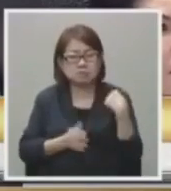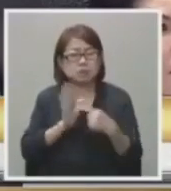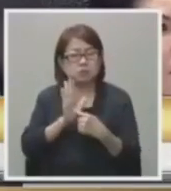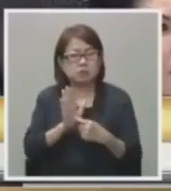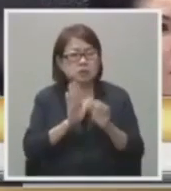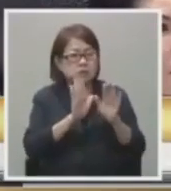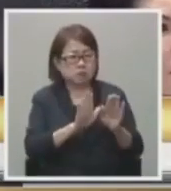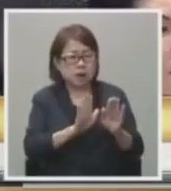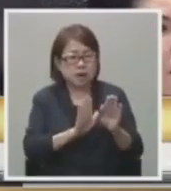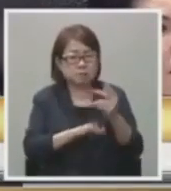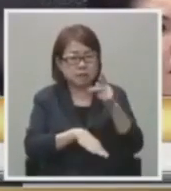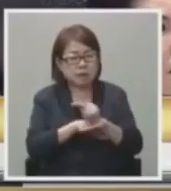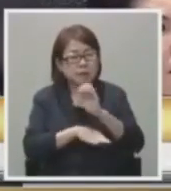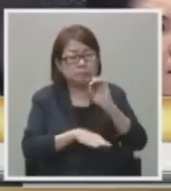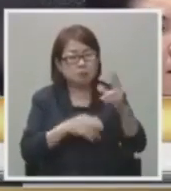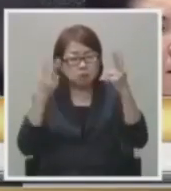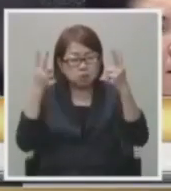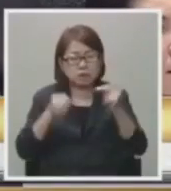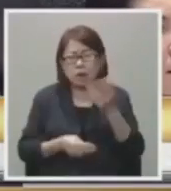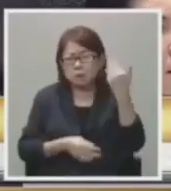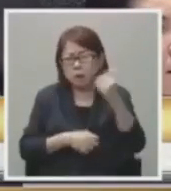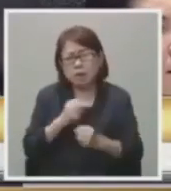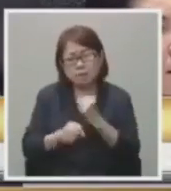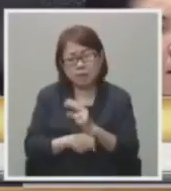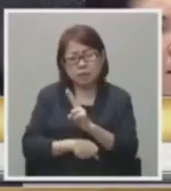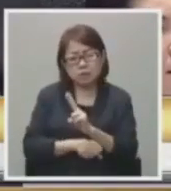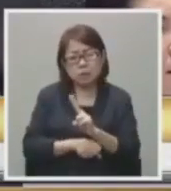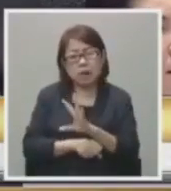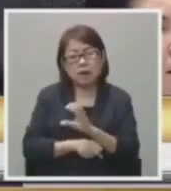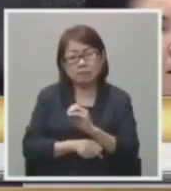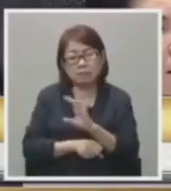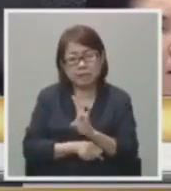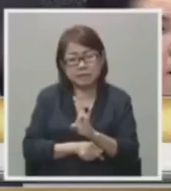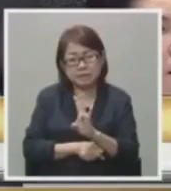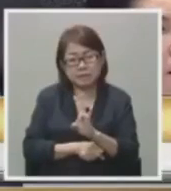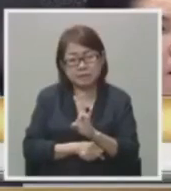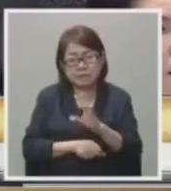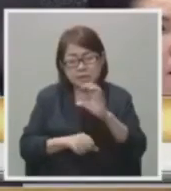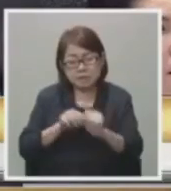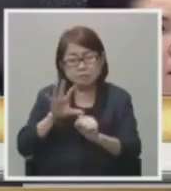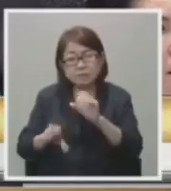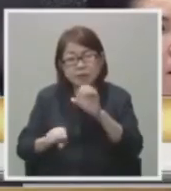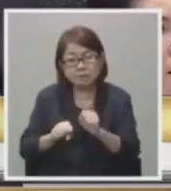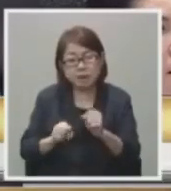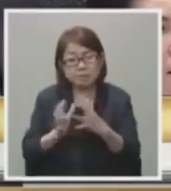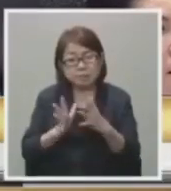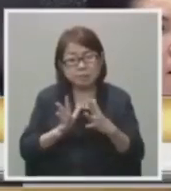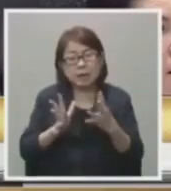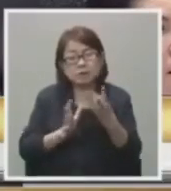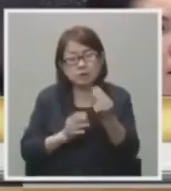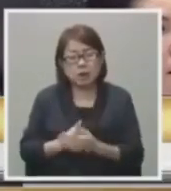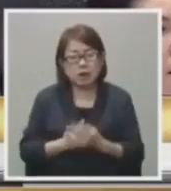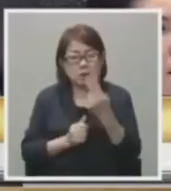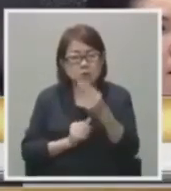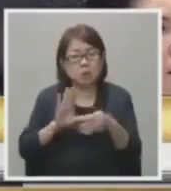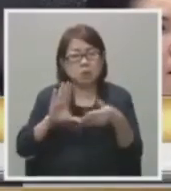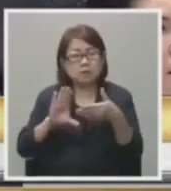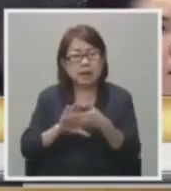ายกสมัยปี57เนี่ยผมเอาตัวเลขมาให้ท่านดูนะครับว่าการจับยาเสพติดมันเท่าไหร่ขอภาพที่12